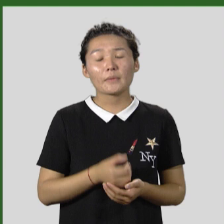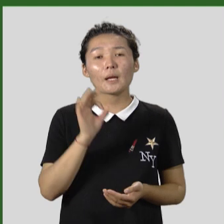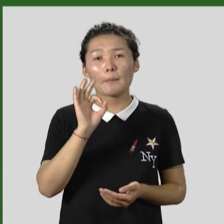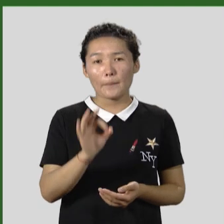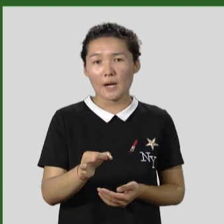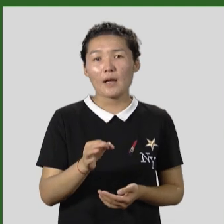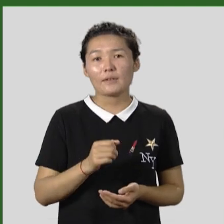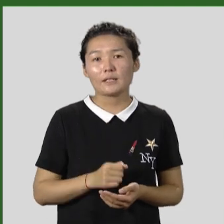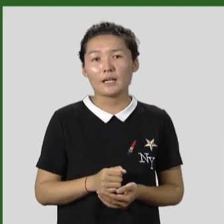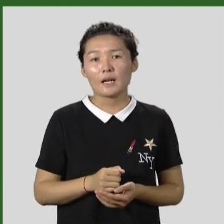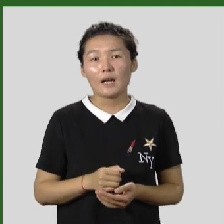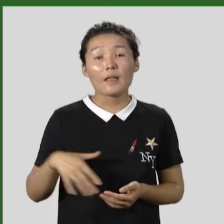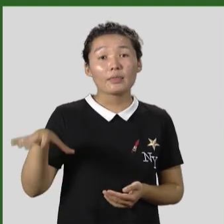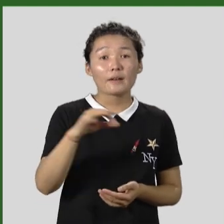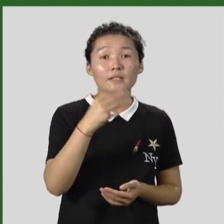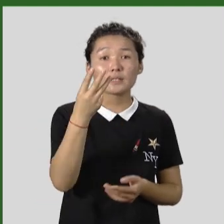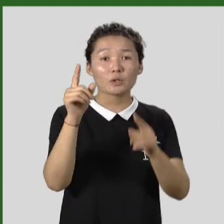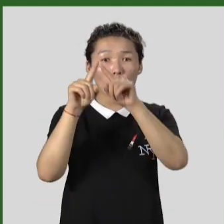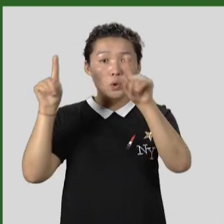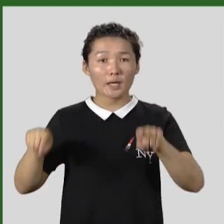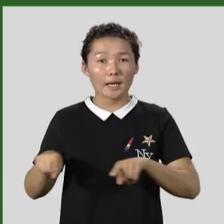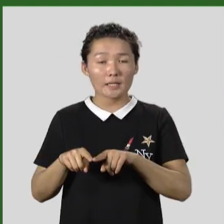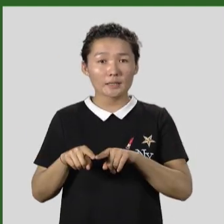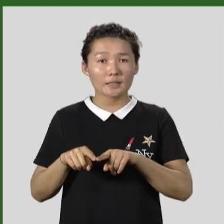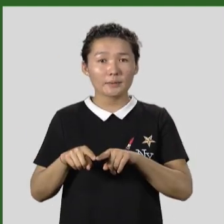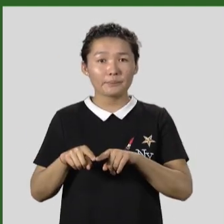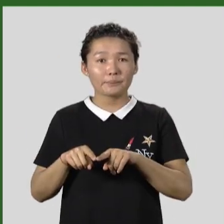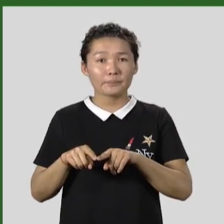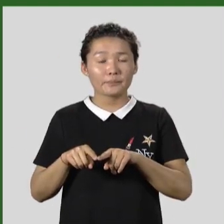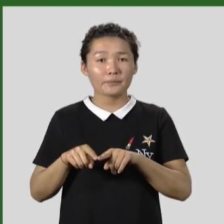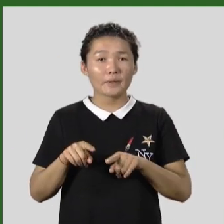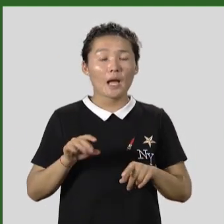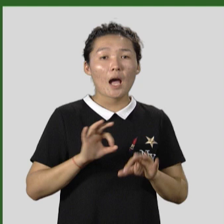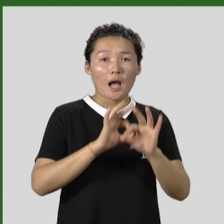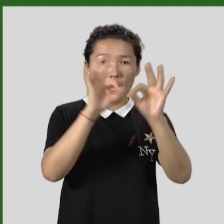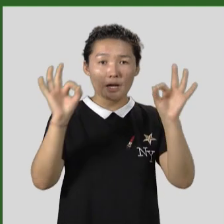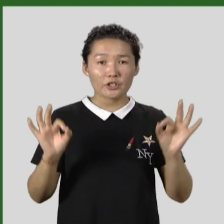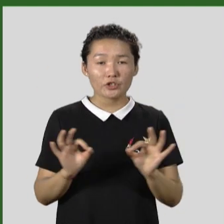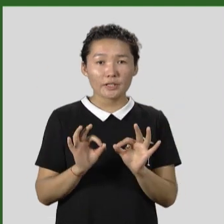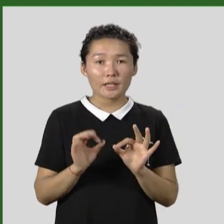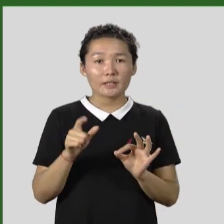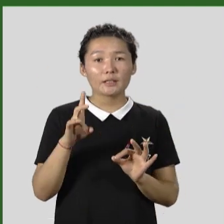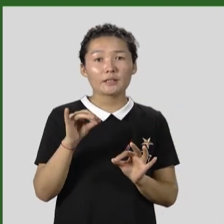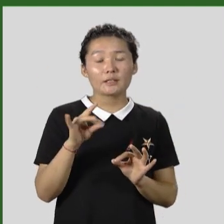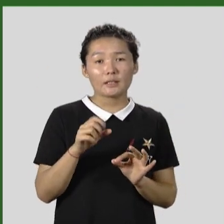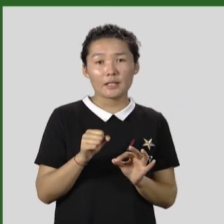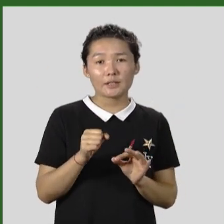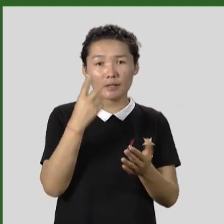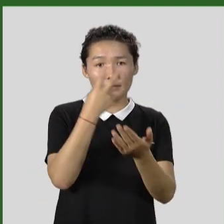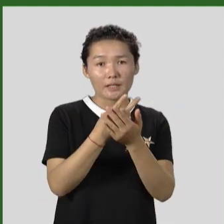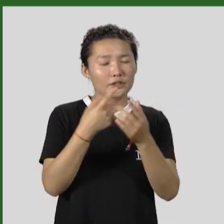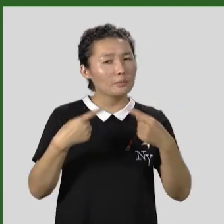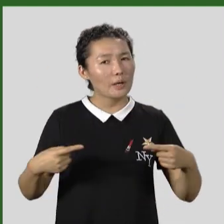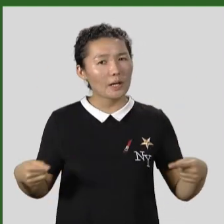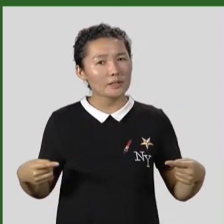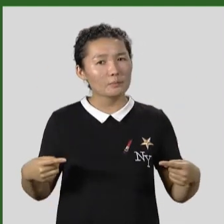Правильно, на всех трех картах очертания Гренландии выглядят по-разному. Как вы